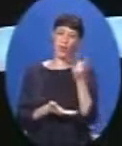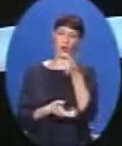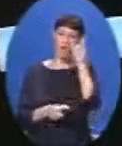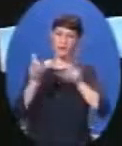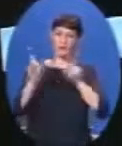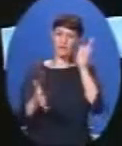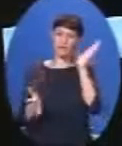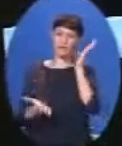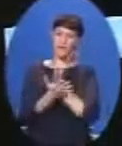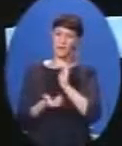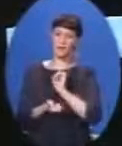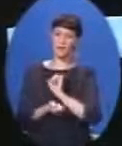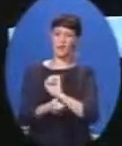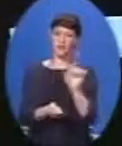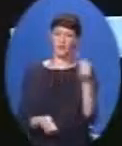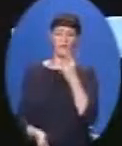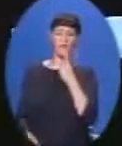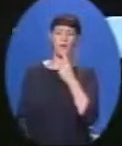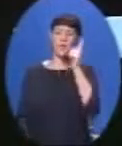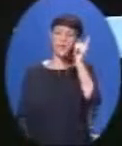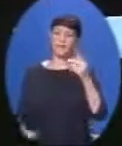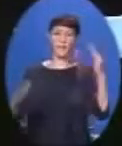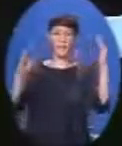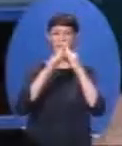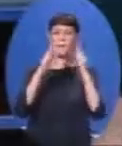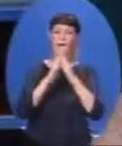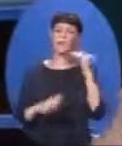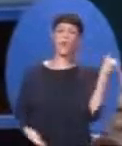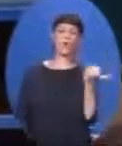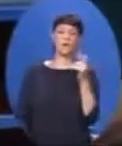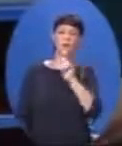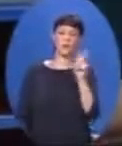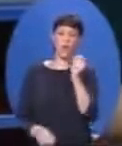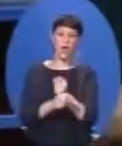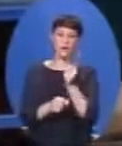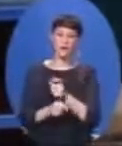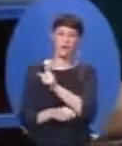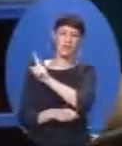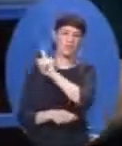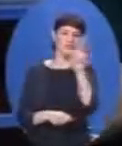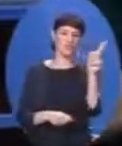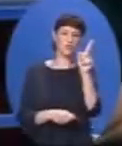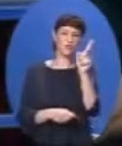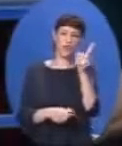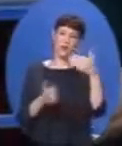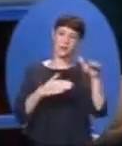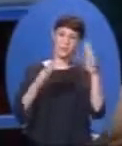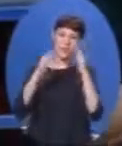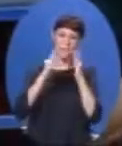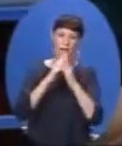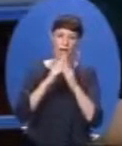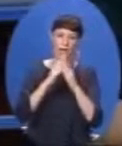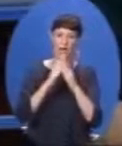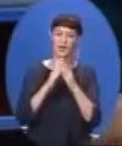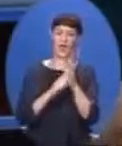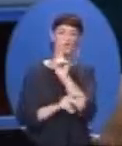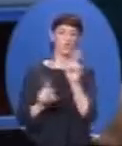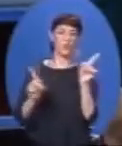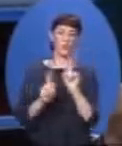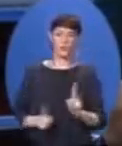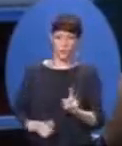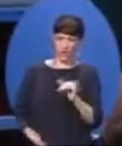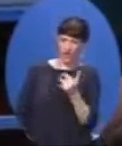פעם, יושב בבית, לא יוציא את האף שלו החוצה, לא יוכל לעבוד בשום עבודה. היינו באמת. רגע, רגע. יש איזו תכונה